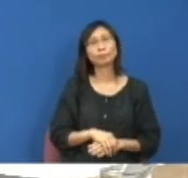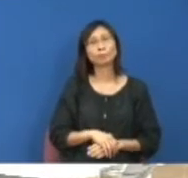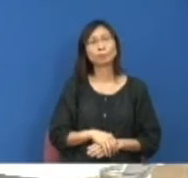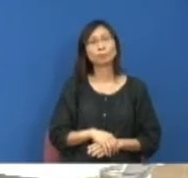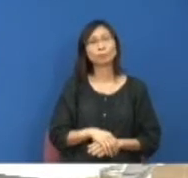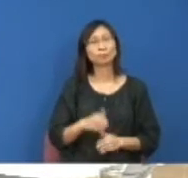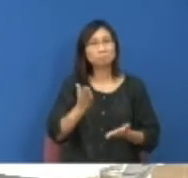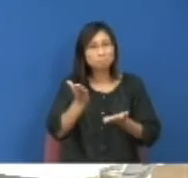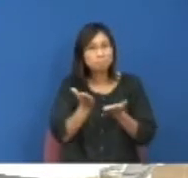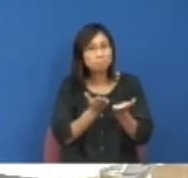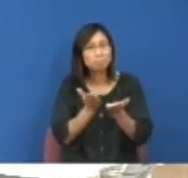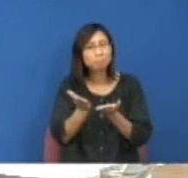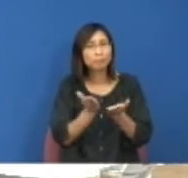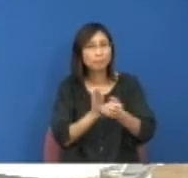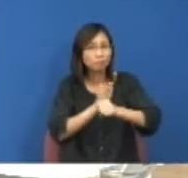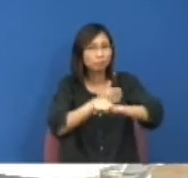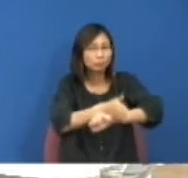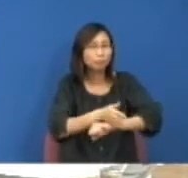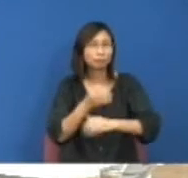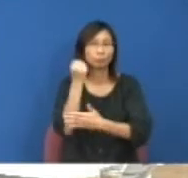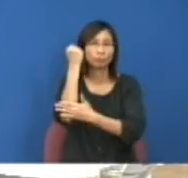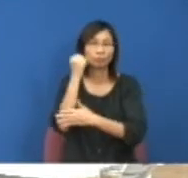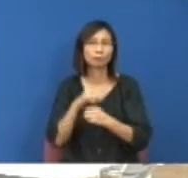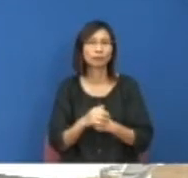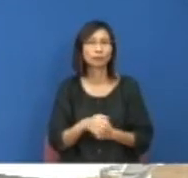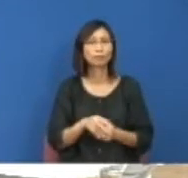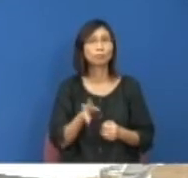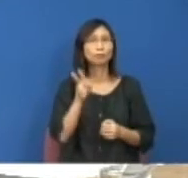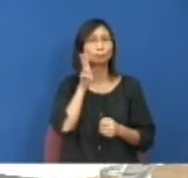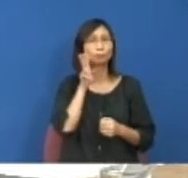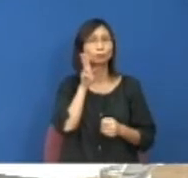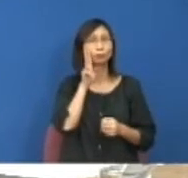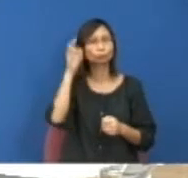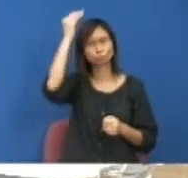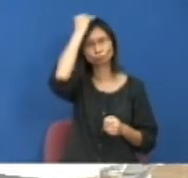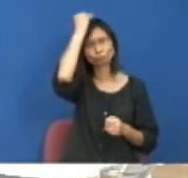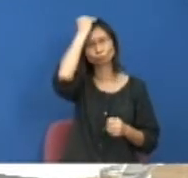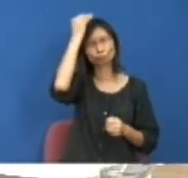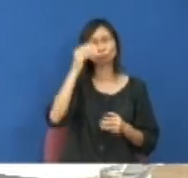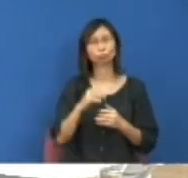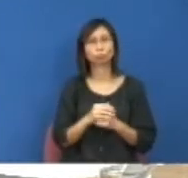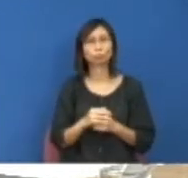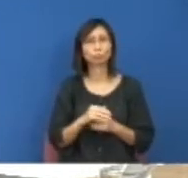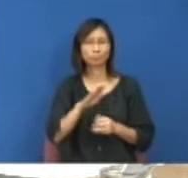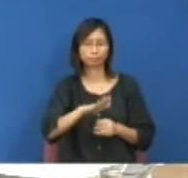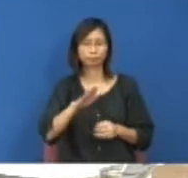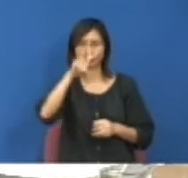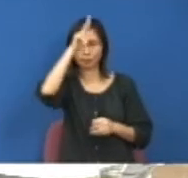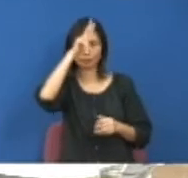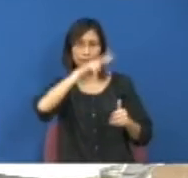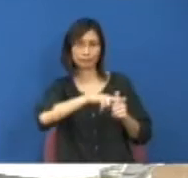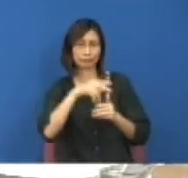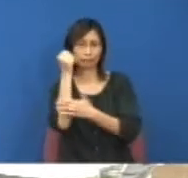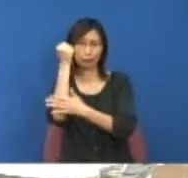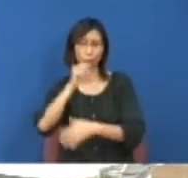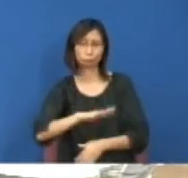比較遲嘅革命，因為個原因就係俄國本身個發展係比較慢嘅。咁其實當呢一個俄國要進行